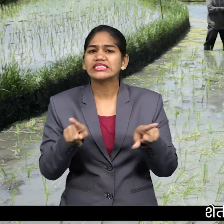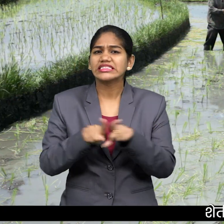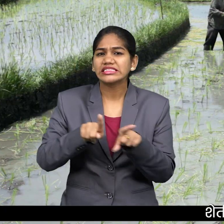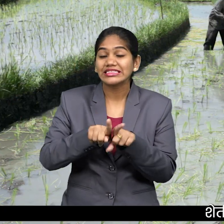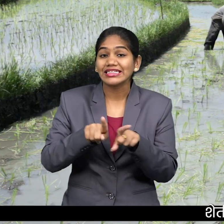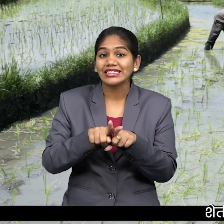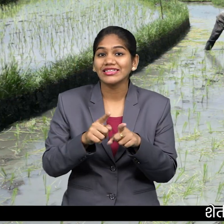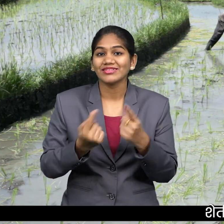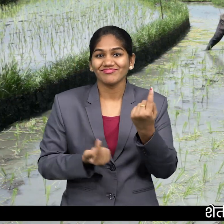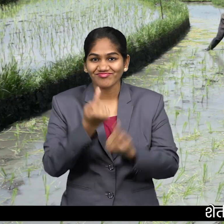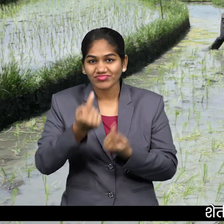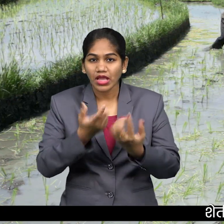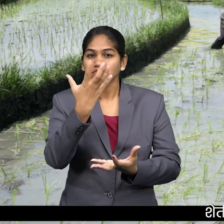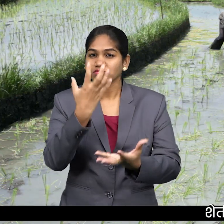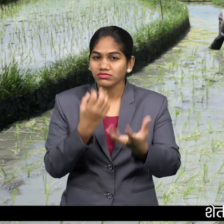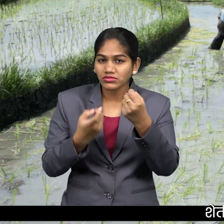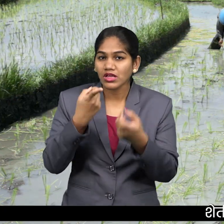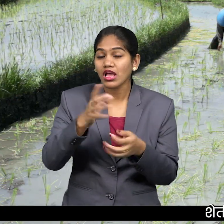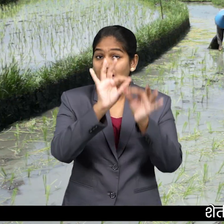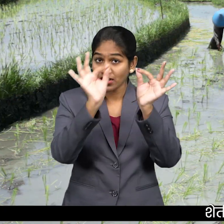शेतीच्या कामासाठी